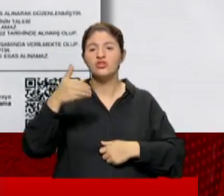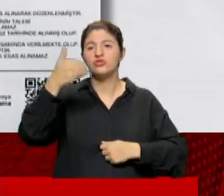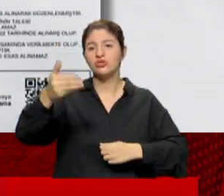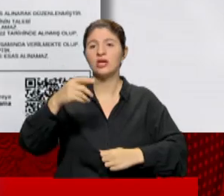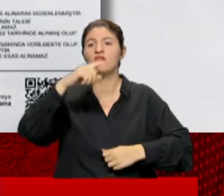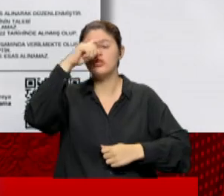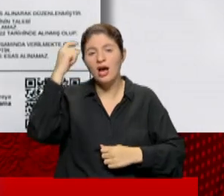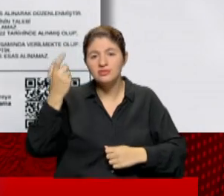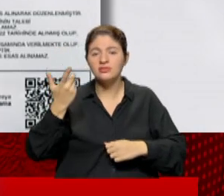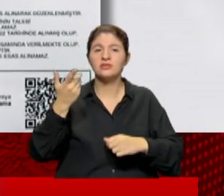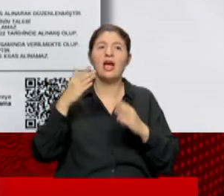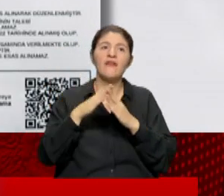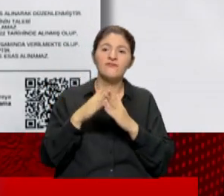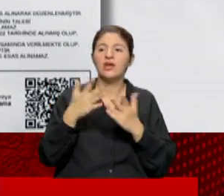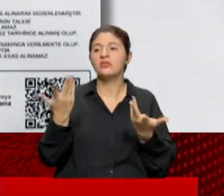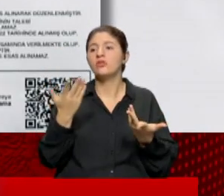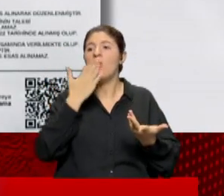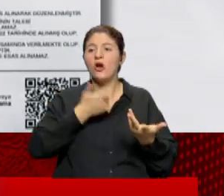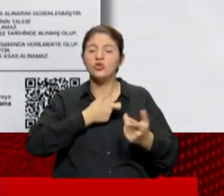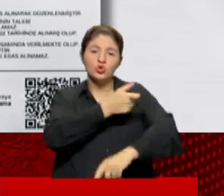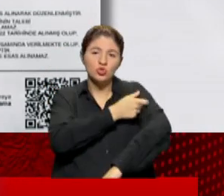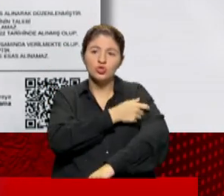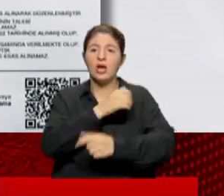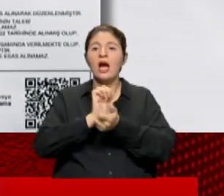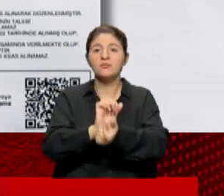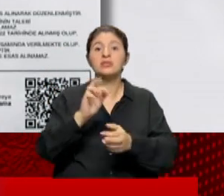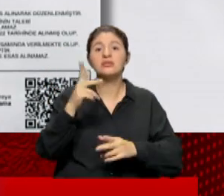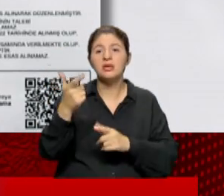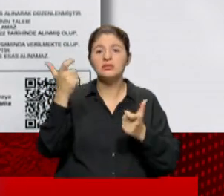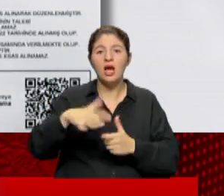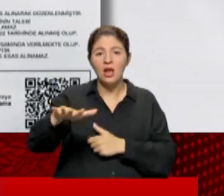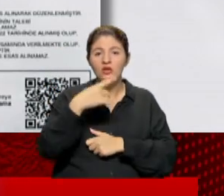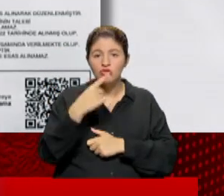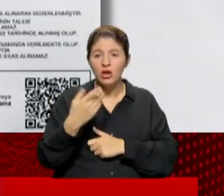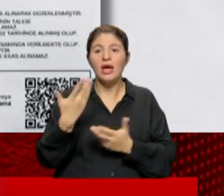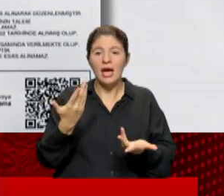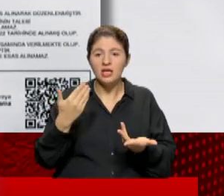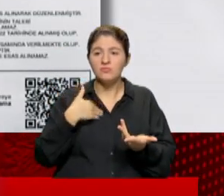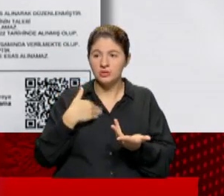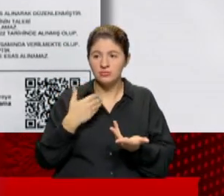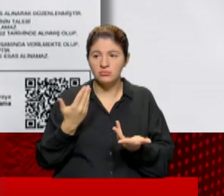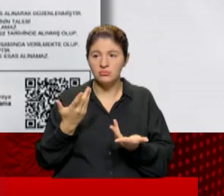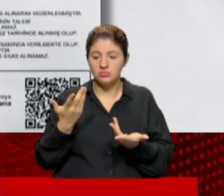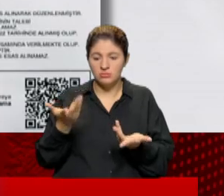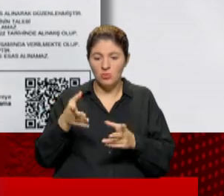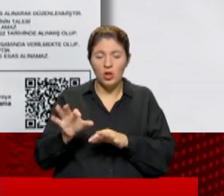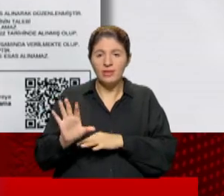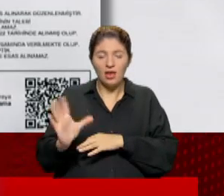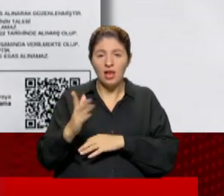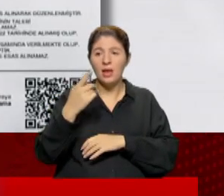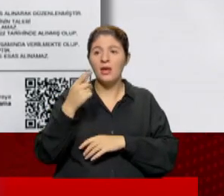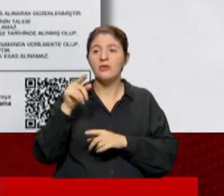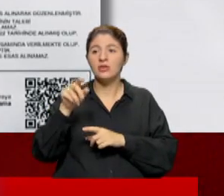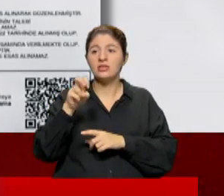yazdık tira Öğrenci Yurdu cezaevi gibi yerler bizim hanemiz öyle değil bir de dün